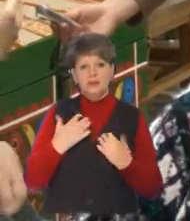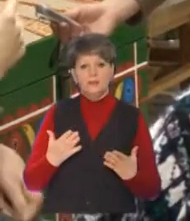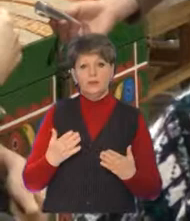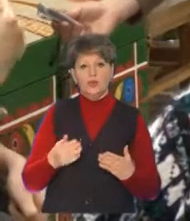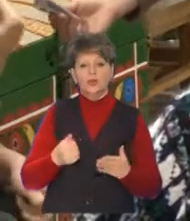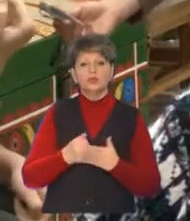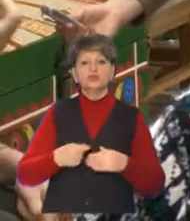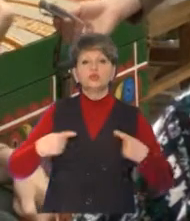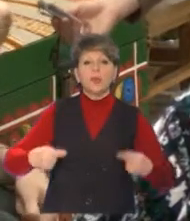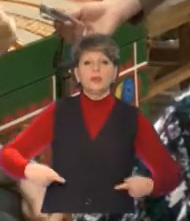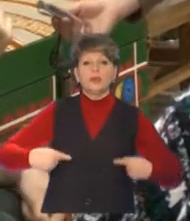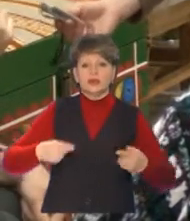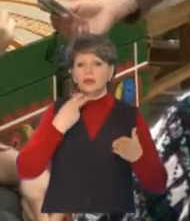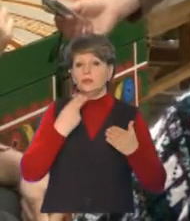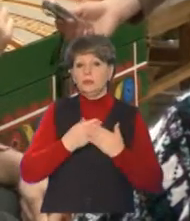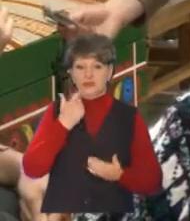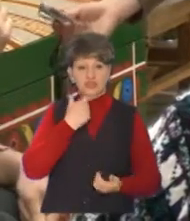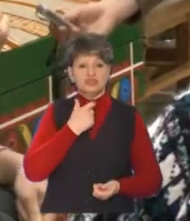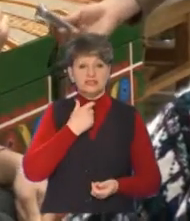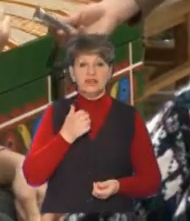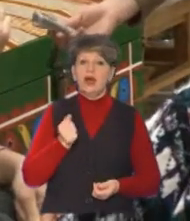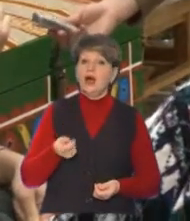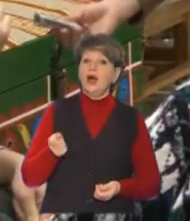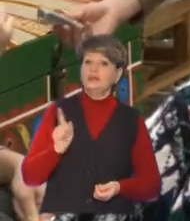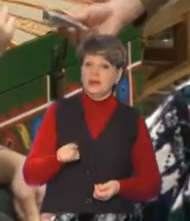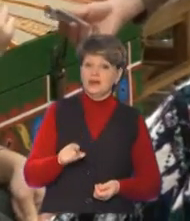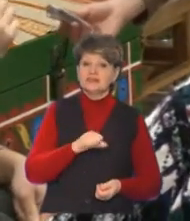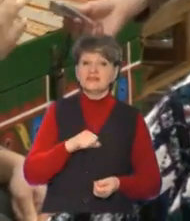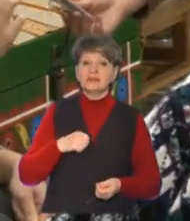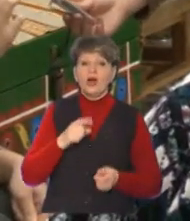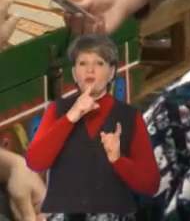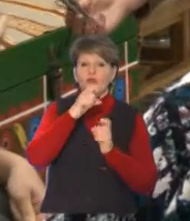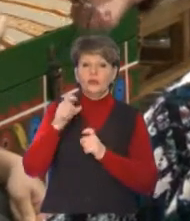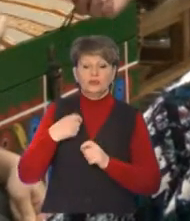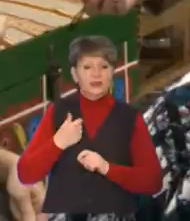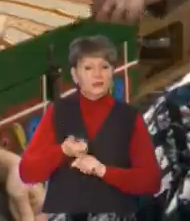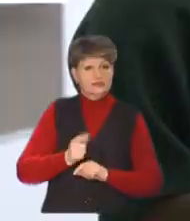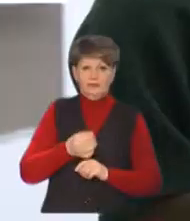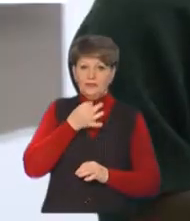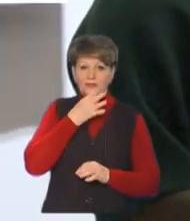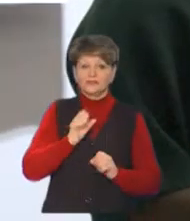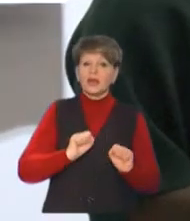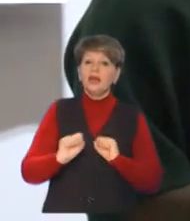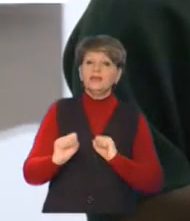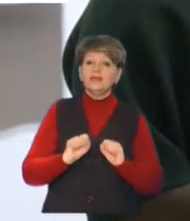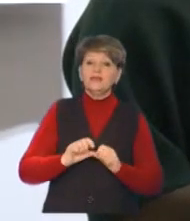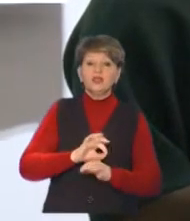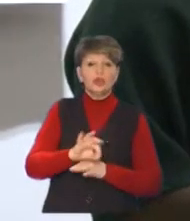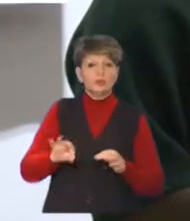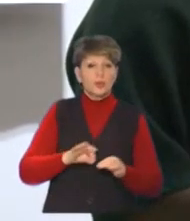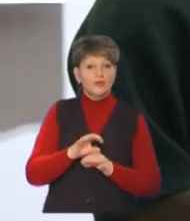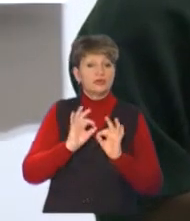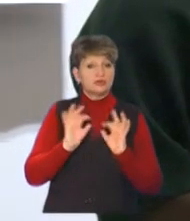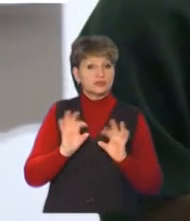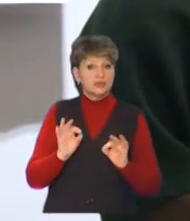можуть доїхати і побачити себе. А так, сама фотосесія мені дуже сподобалась. Керівник проекту «Театральна